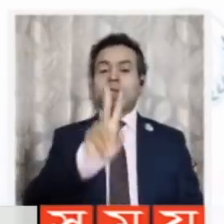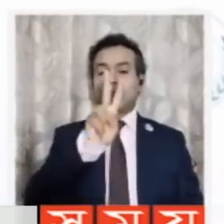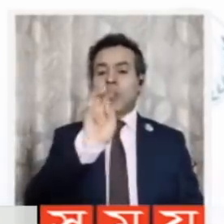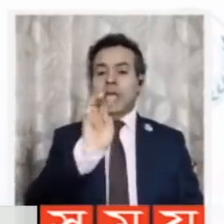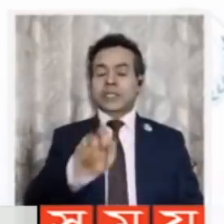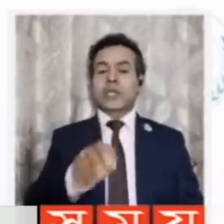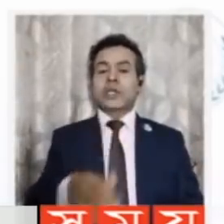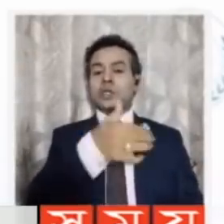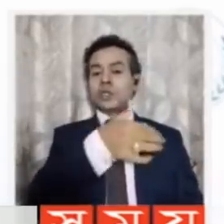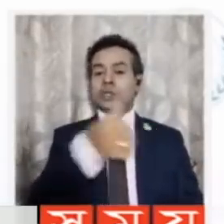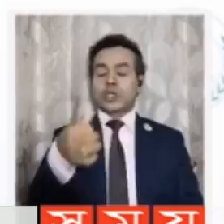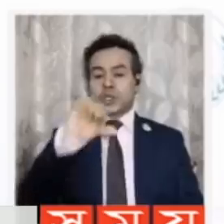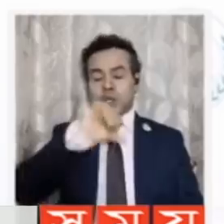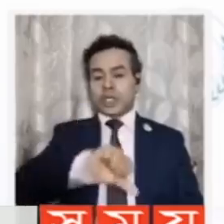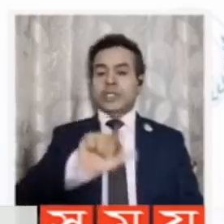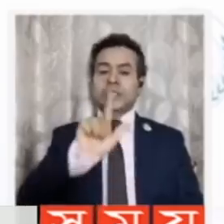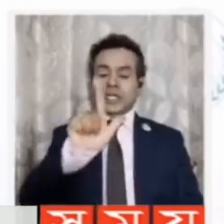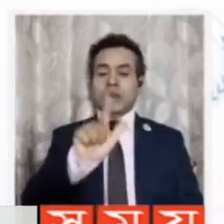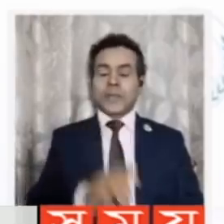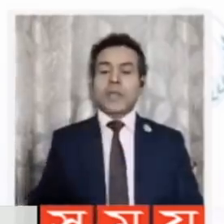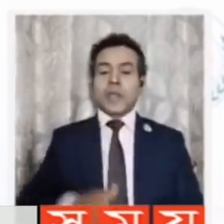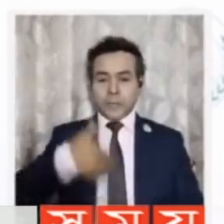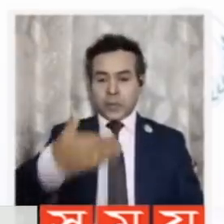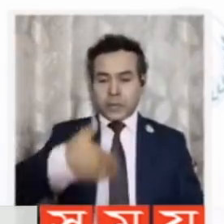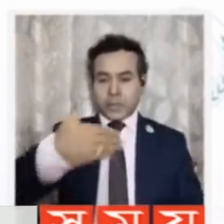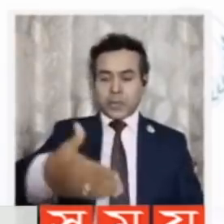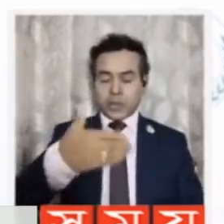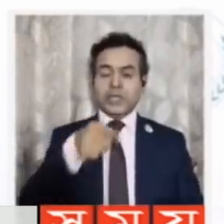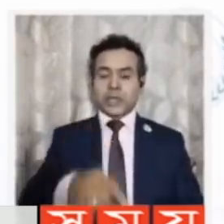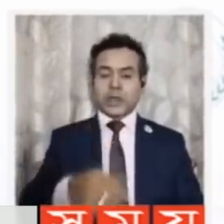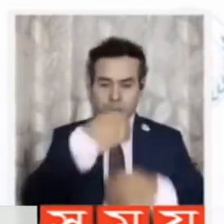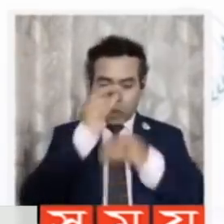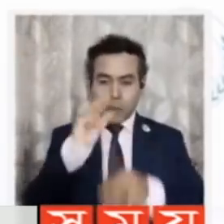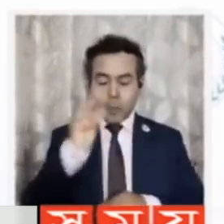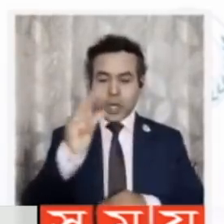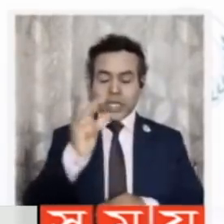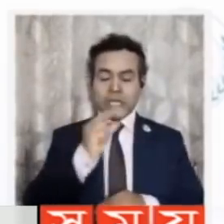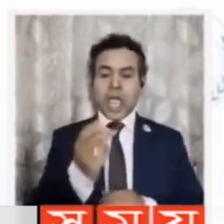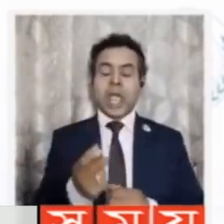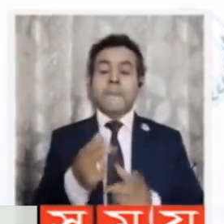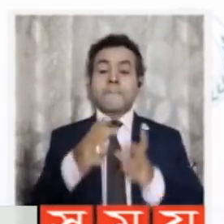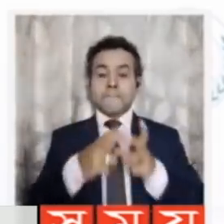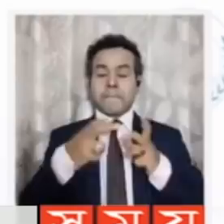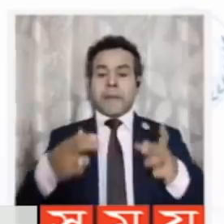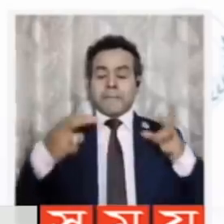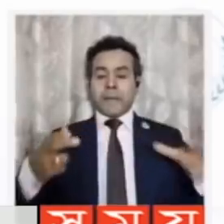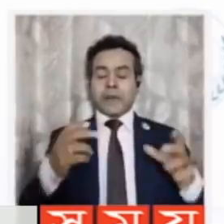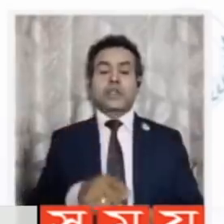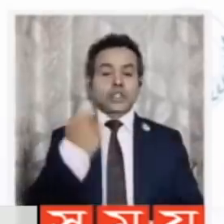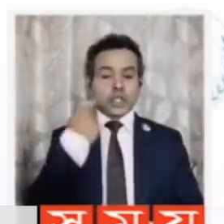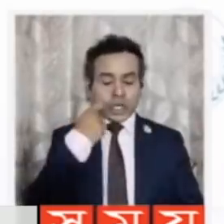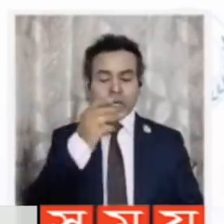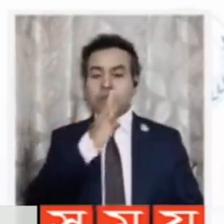8,02,697টি নমুনা পরীক্ষা হয়েছে। এবং ক্রমান্বয়ে আমরা আমাদের সক্ষমতা, নমুনা পরীক্ষা করার সক্ষমতা বাড়িয়ে চলছি সরকারি এবং বেসরকারি